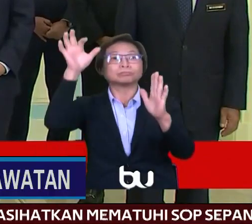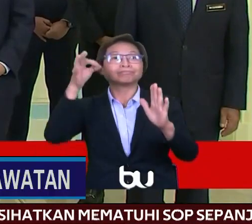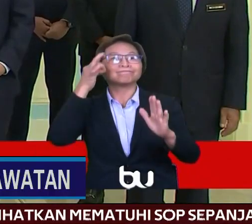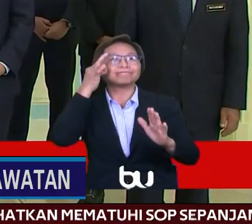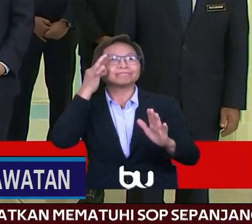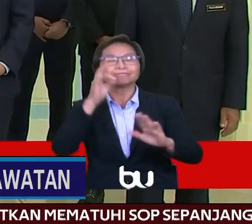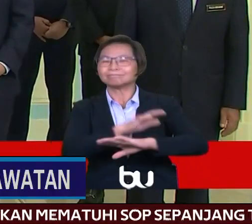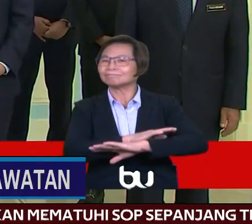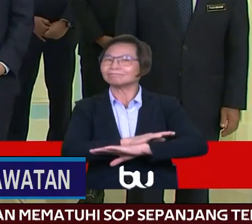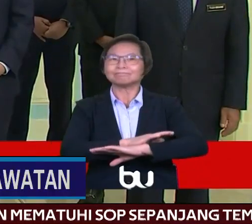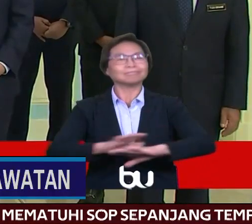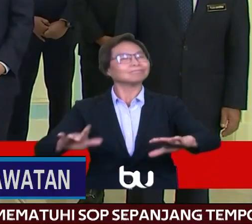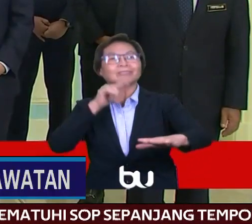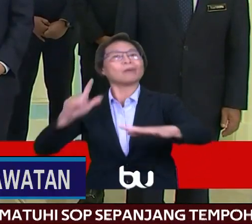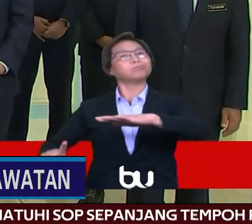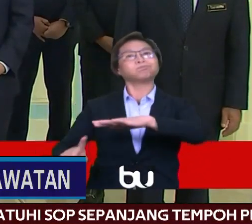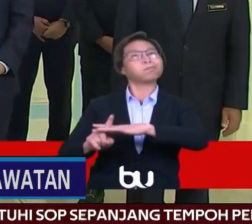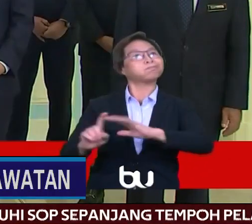adalah tidak berbangkit.